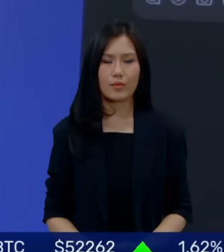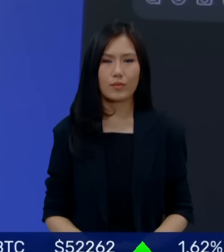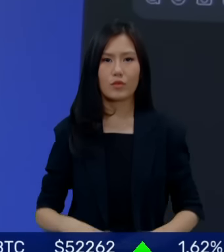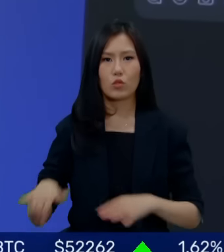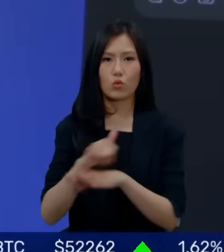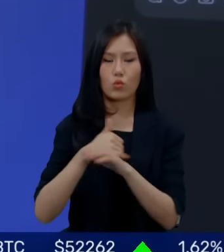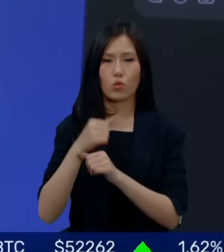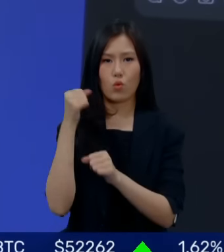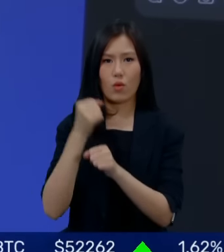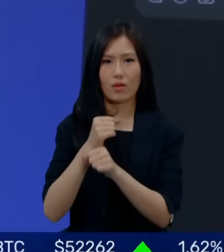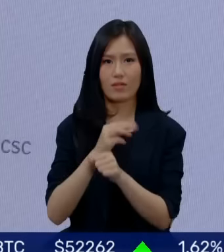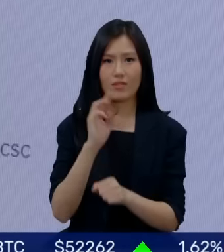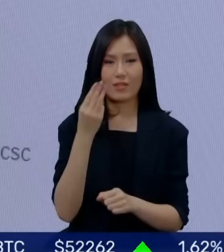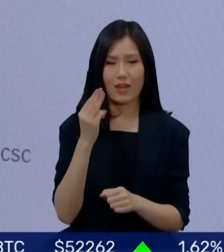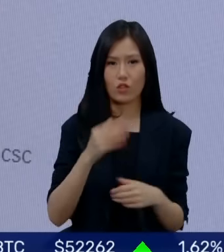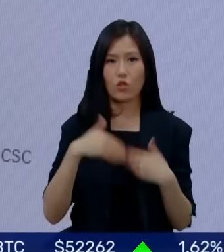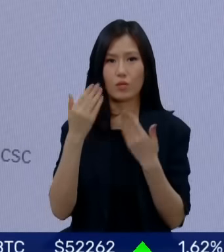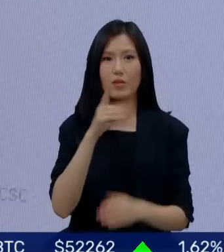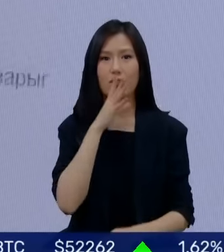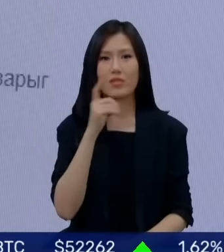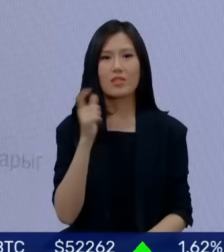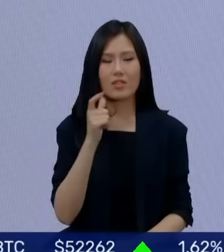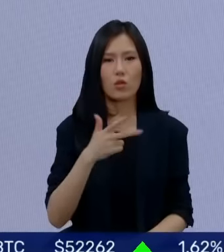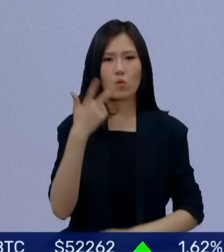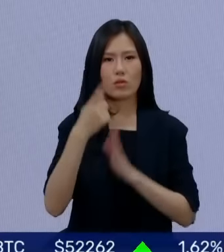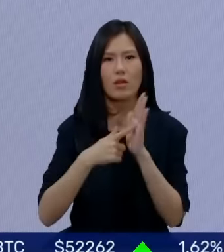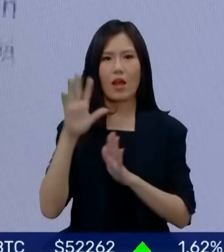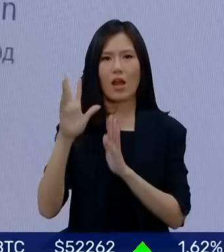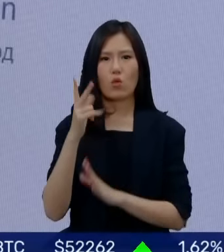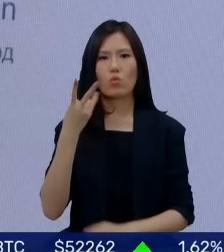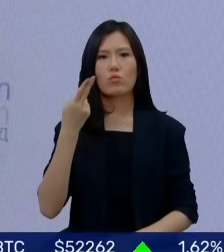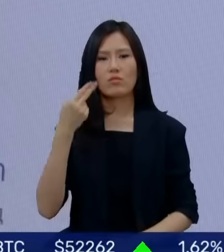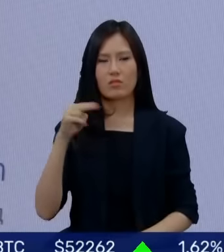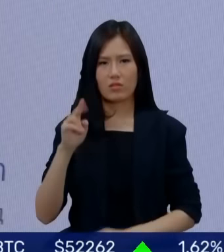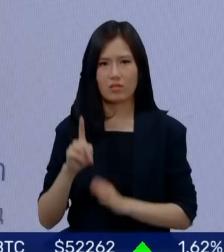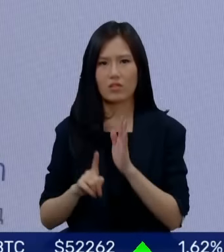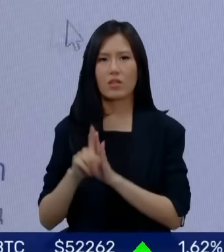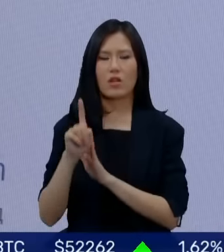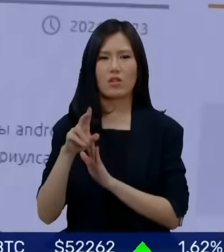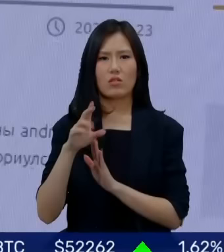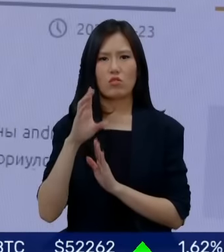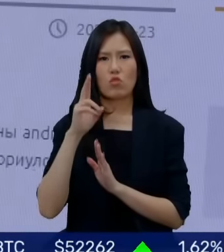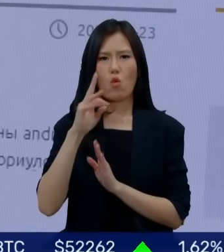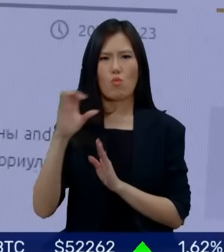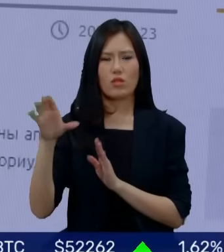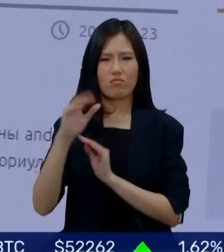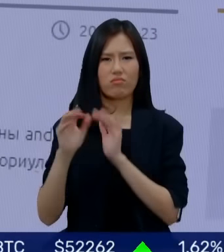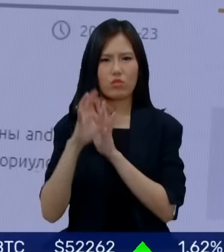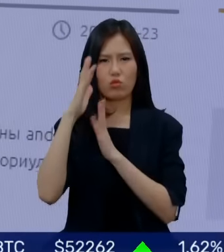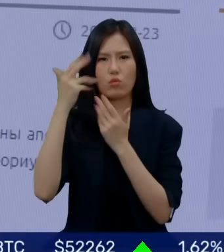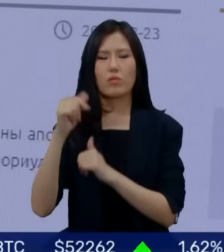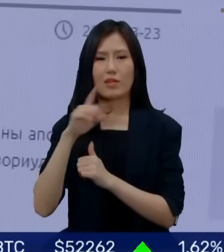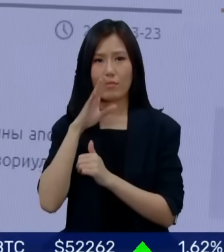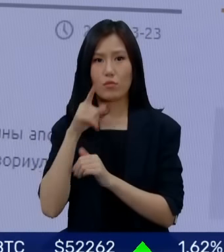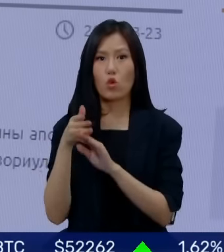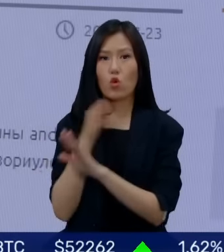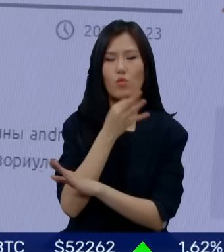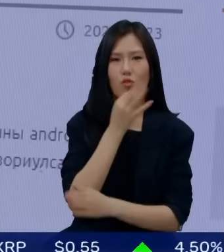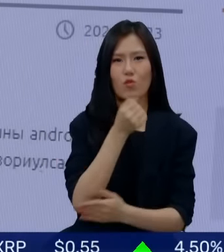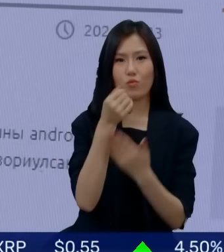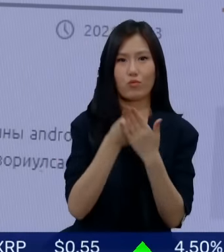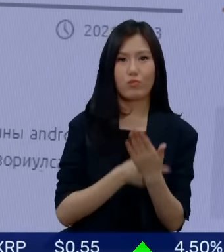Төрийн албаны ерөнхий шалгалтыг хуваарийн дагуу энэ оны 3-р сарын 13-ны өдрөөс эхлэн салбар комисс зохион байгуулахаар болсон байна. Шалгалт өгөхөөр бүртгүүлсэн иргэд